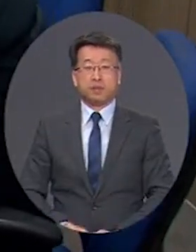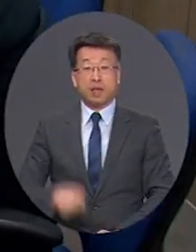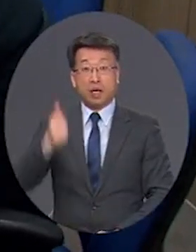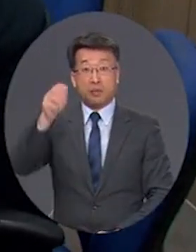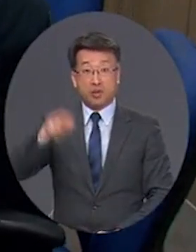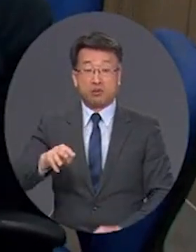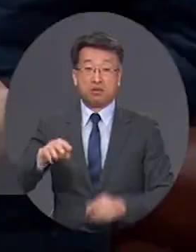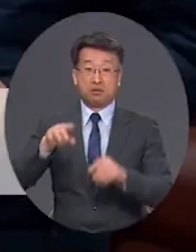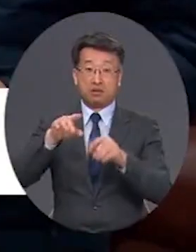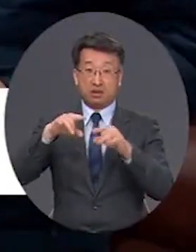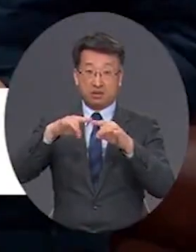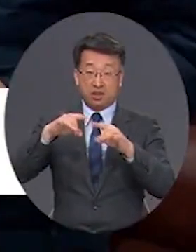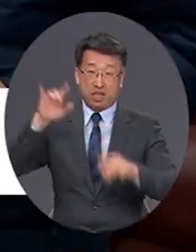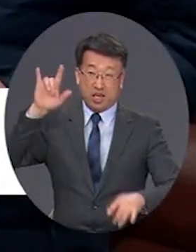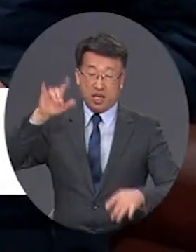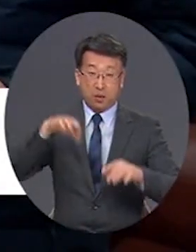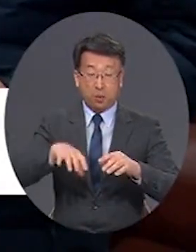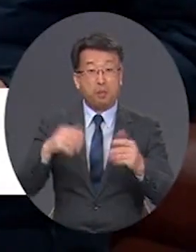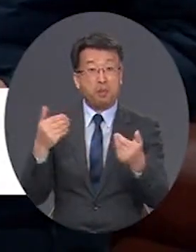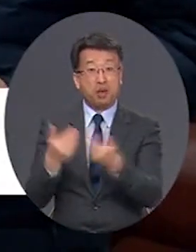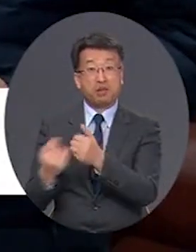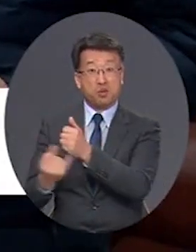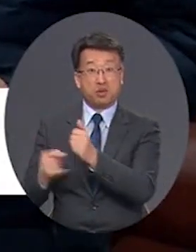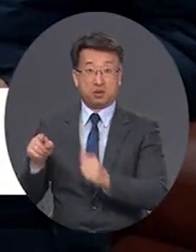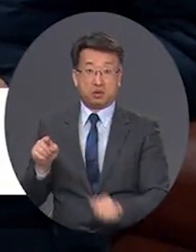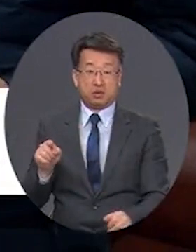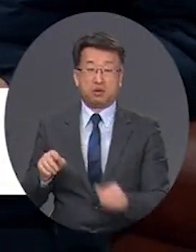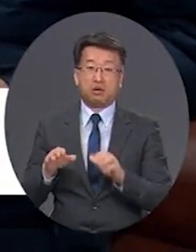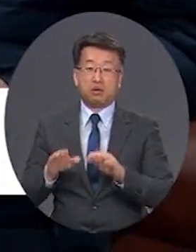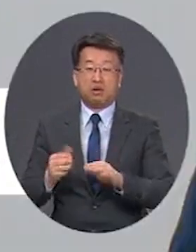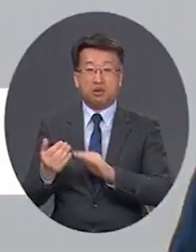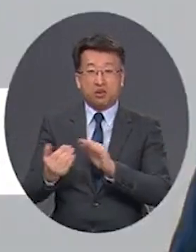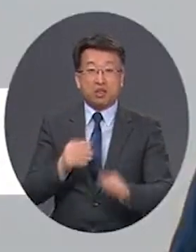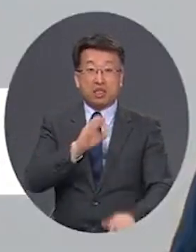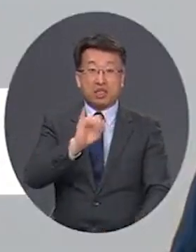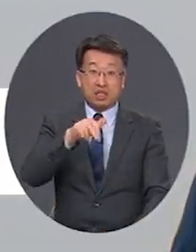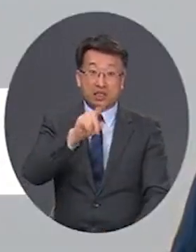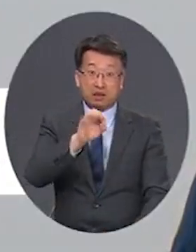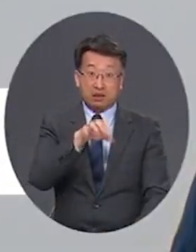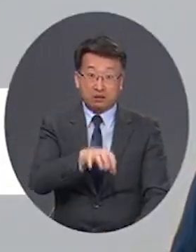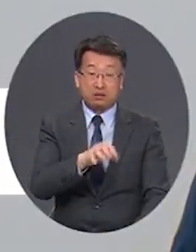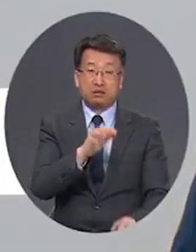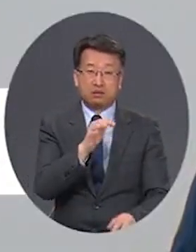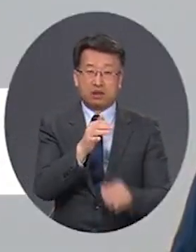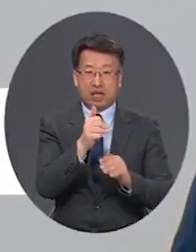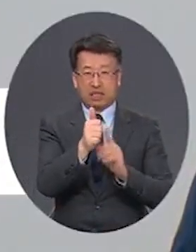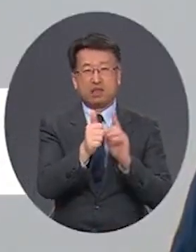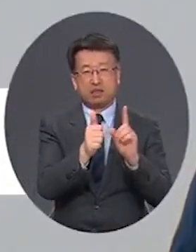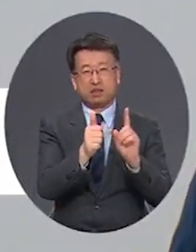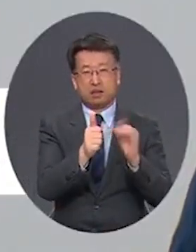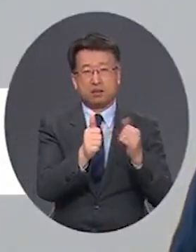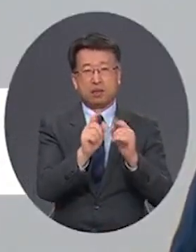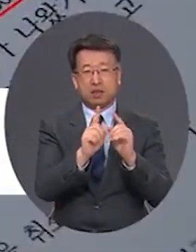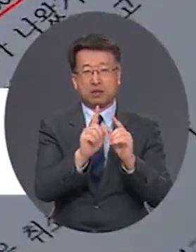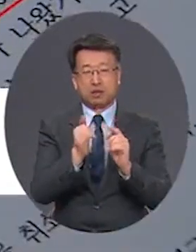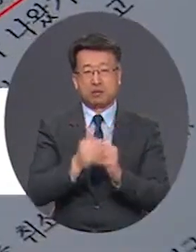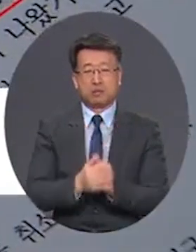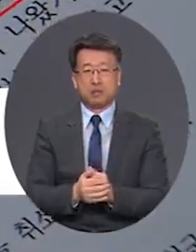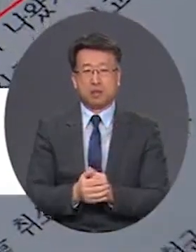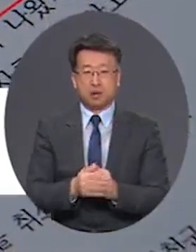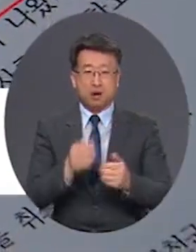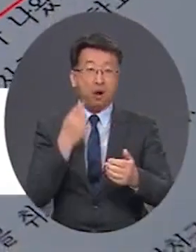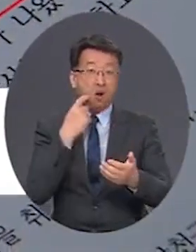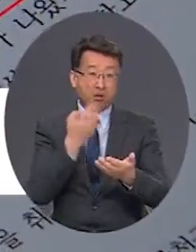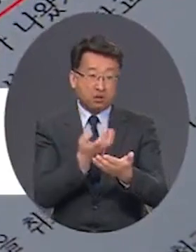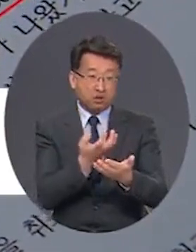합천 LNG 태양광 발전단지 반대투쟁위원회는 전직 이장 한 명이 최근 사문서 위조와 행사로 벌금 300만